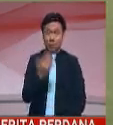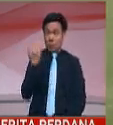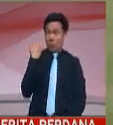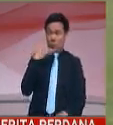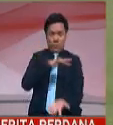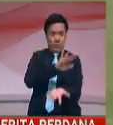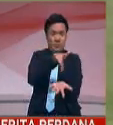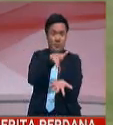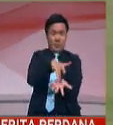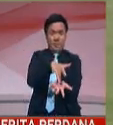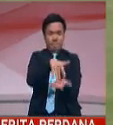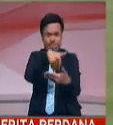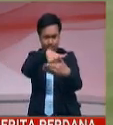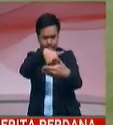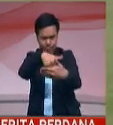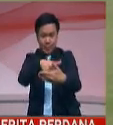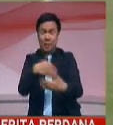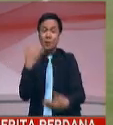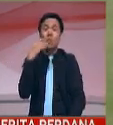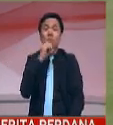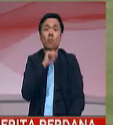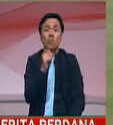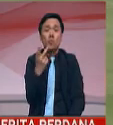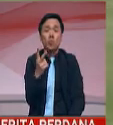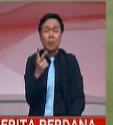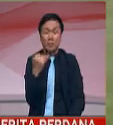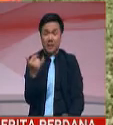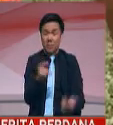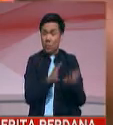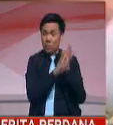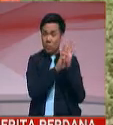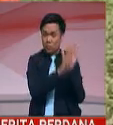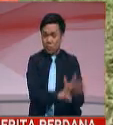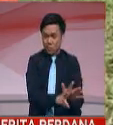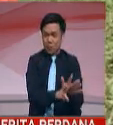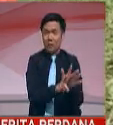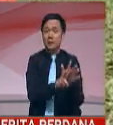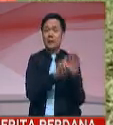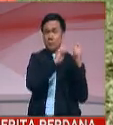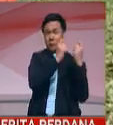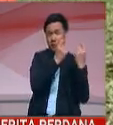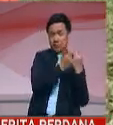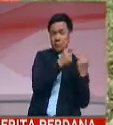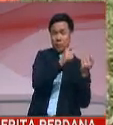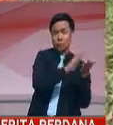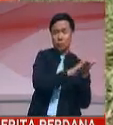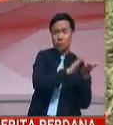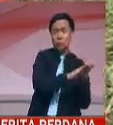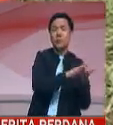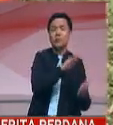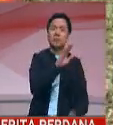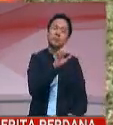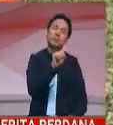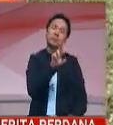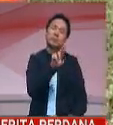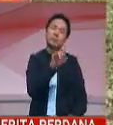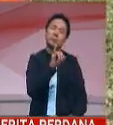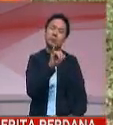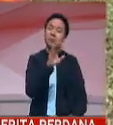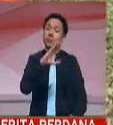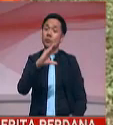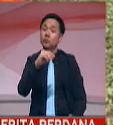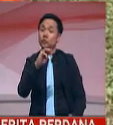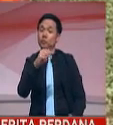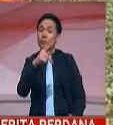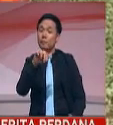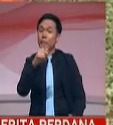mendapat pendedahan antarabangsa pada usia 12 tahun selepas mewakili pasukan bola sepak sekolah Sri Cempaka pada kejohanan Road and Belt di China